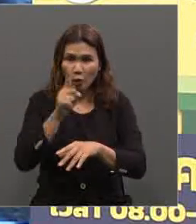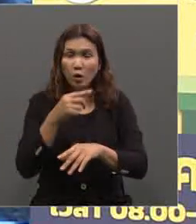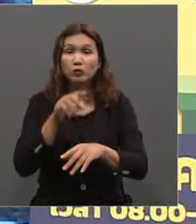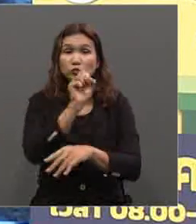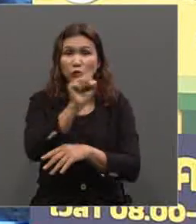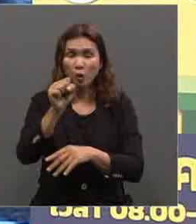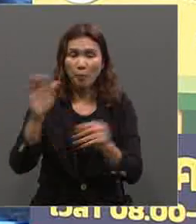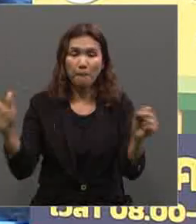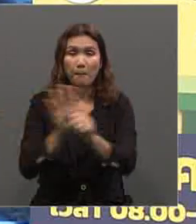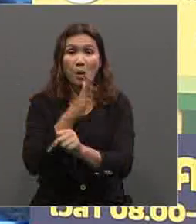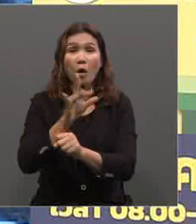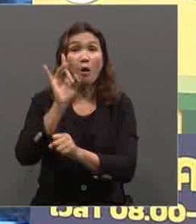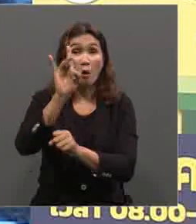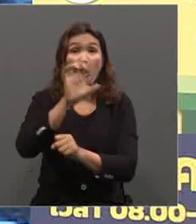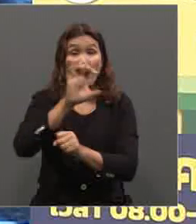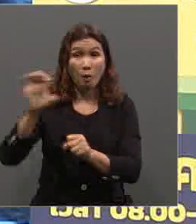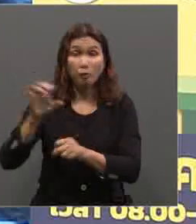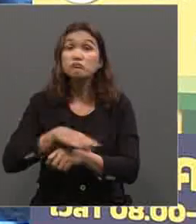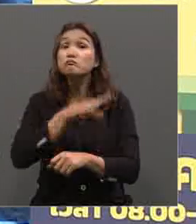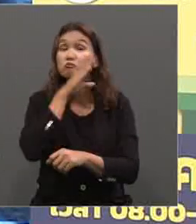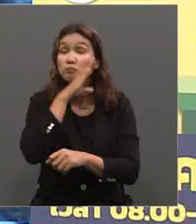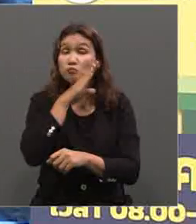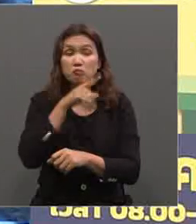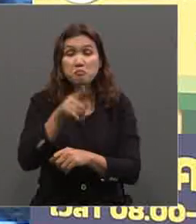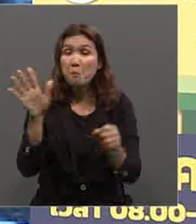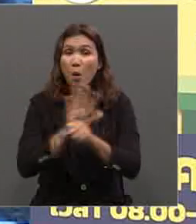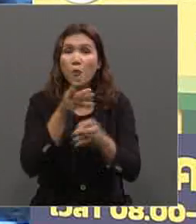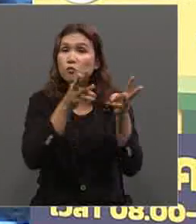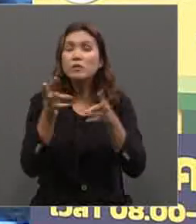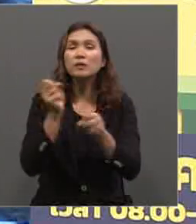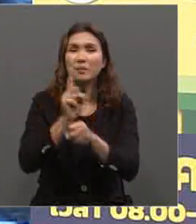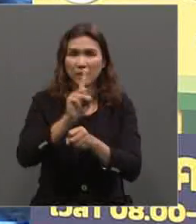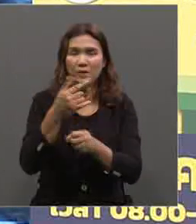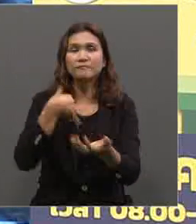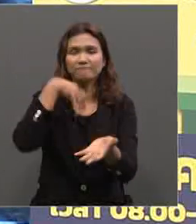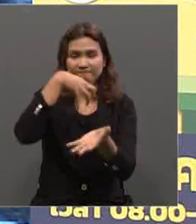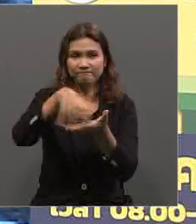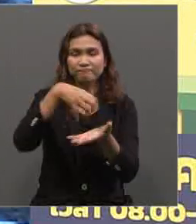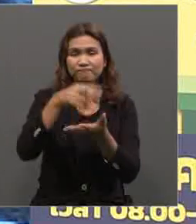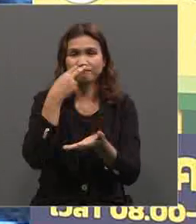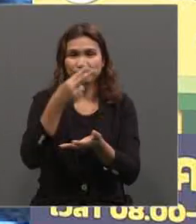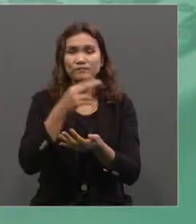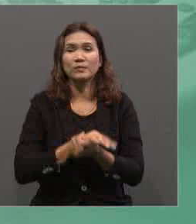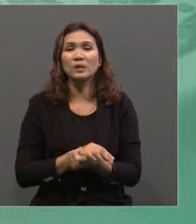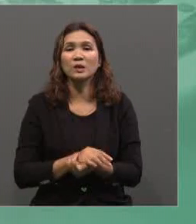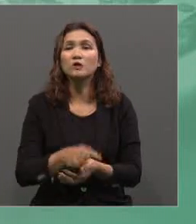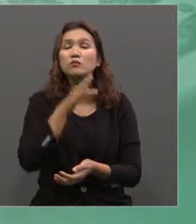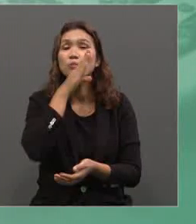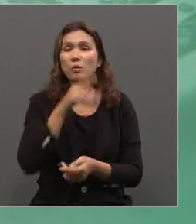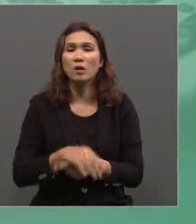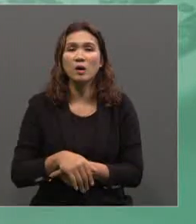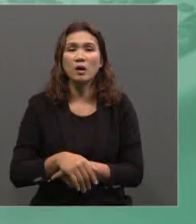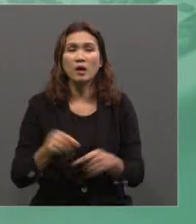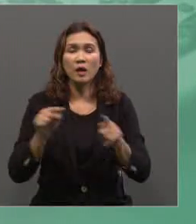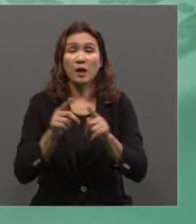ครบ100คนหากเป็นกรณีนี้เนี่ยจะต้องทำอย่างไรกันบ้างเดี๋ยวจะพาไปดูรายละเอียดพร้อมๆกันค่ะอย่างสำนักงานคณะกรรมการ